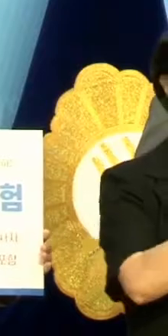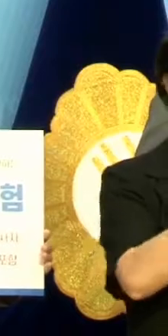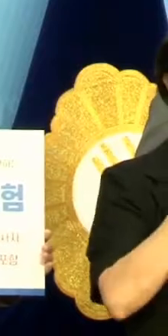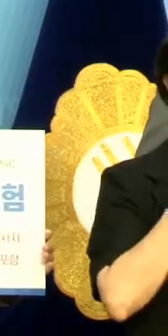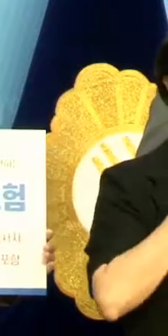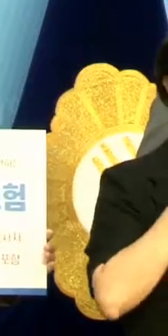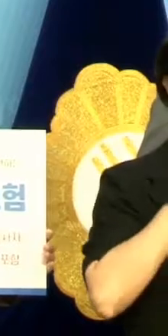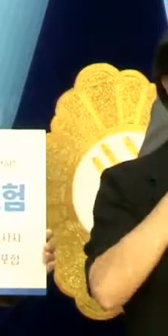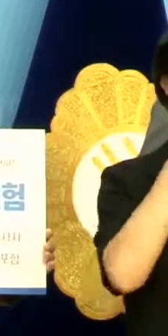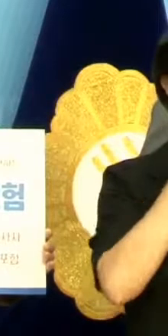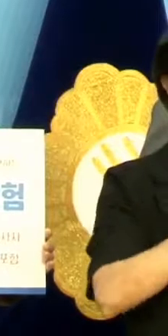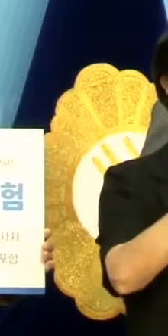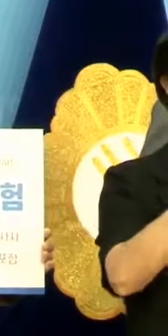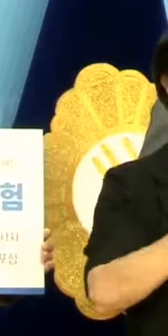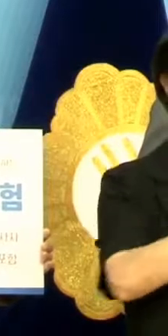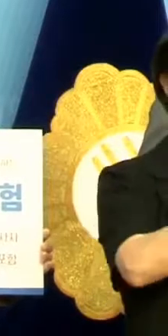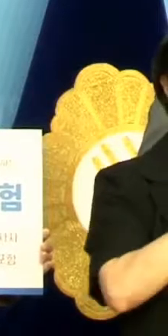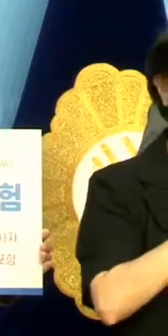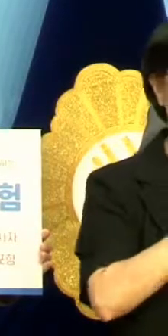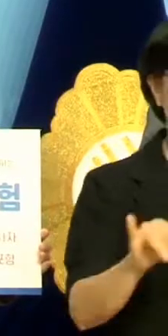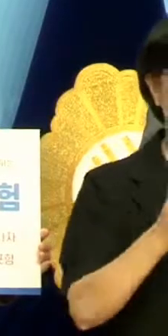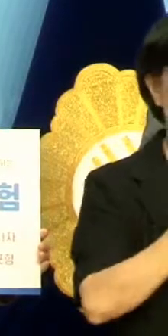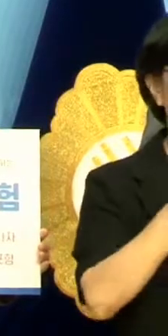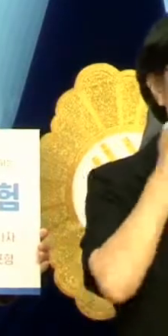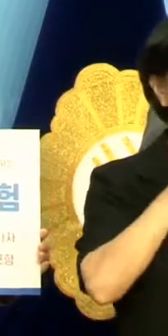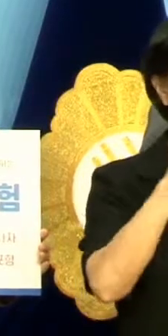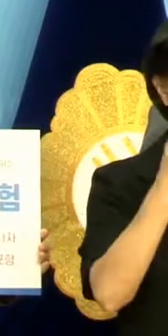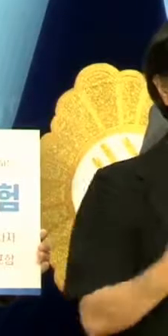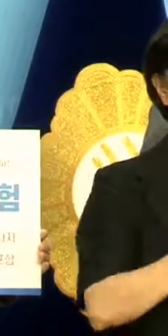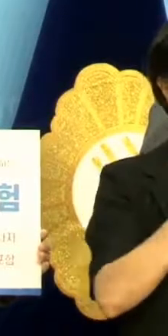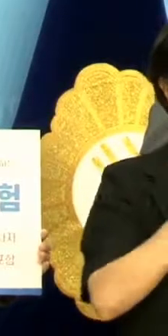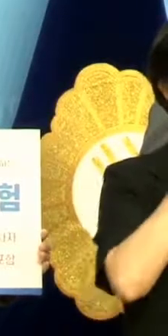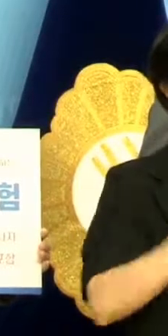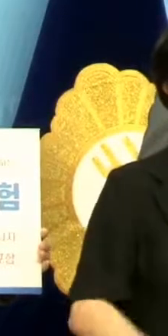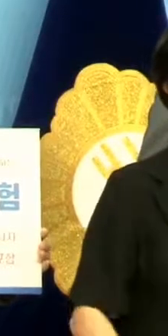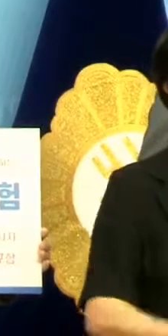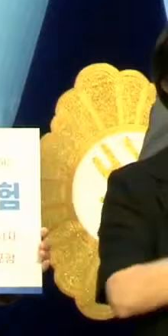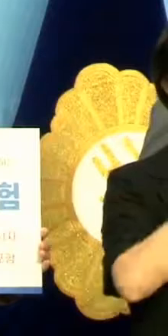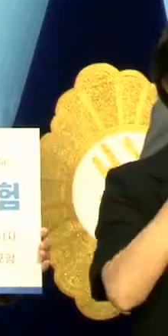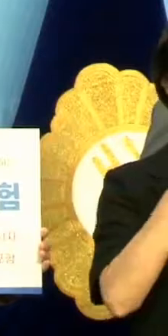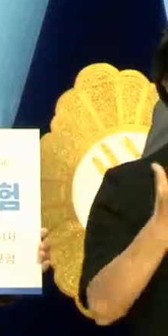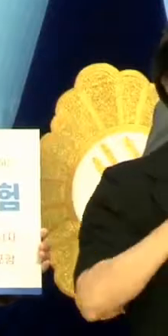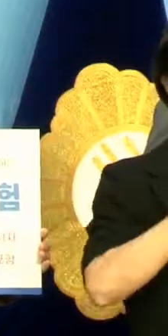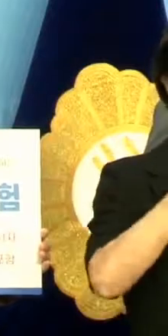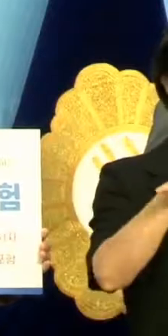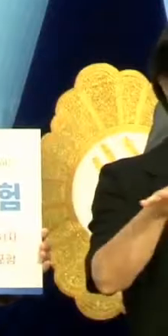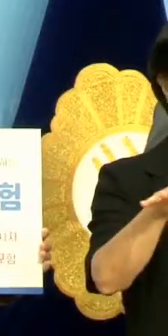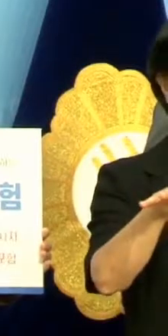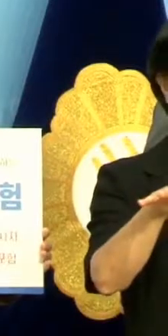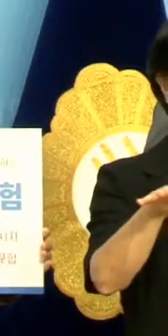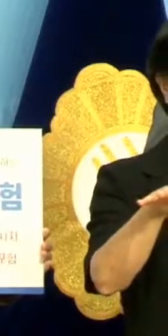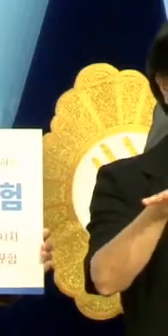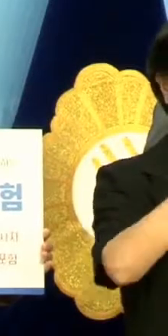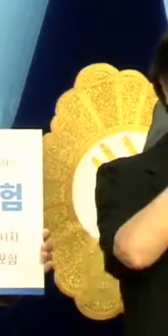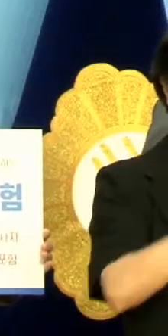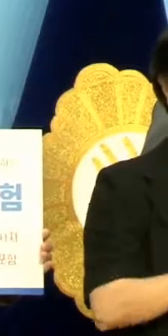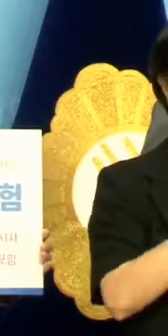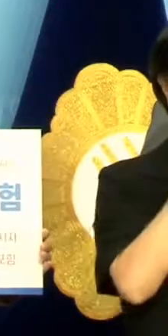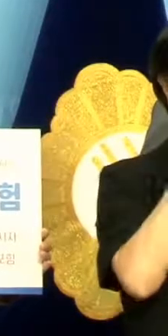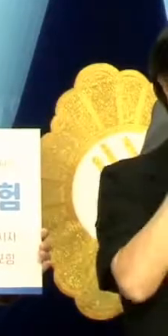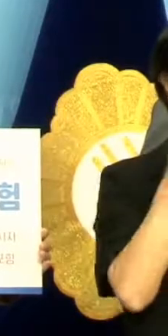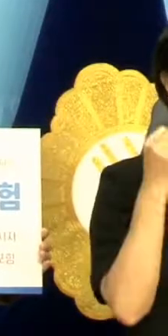한부모 가족과 입양 가족 간 담의 밖에 가지 못했습니다 코로나 일부가 확산 새가 이어지면서